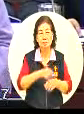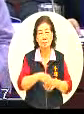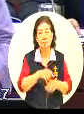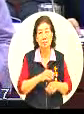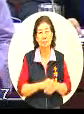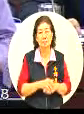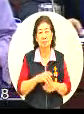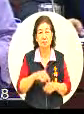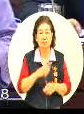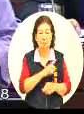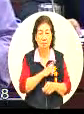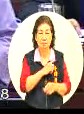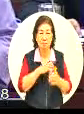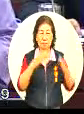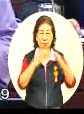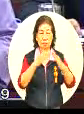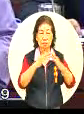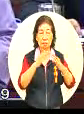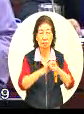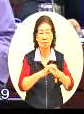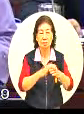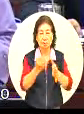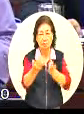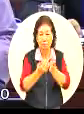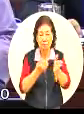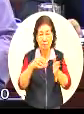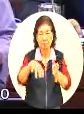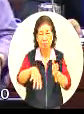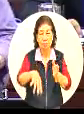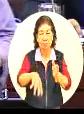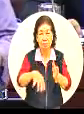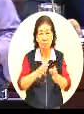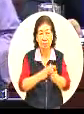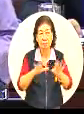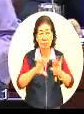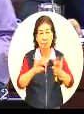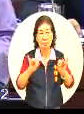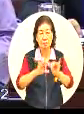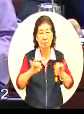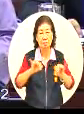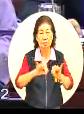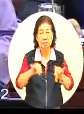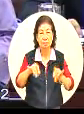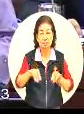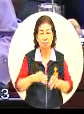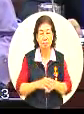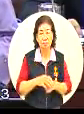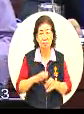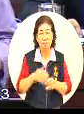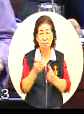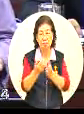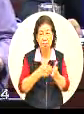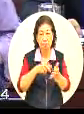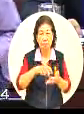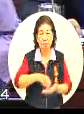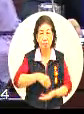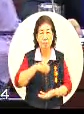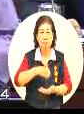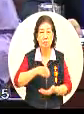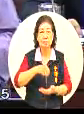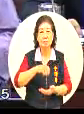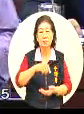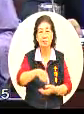然在自己的厝头前如果有一些土地多谢当议员所说第一个我了